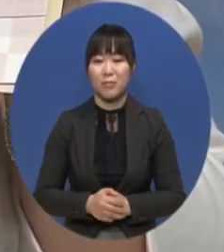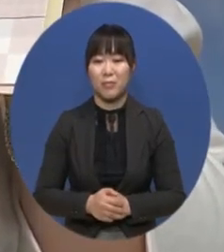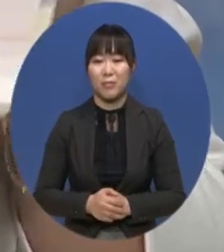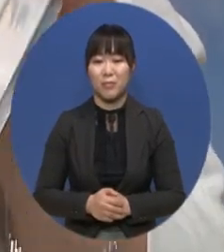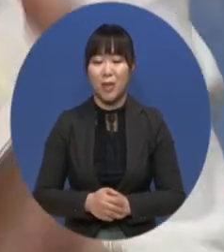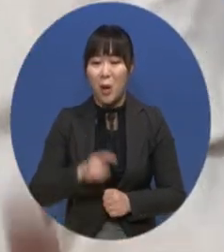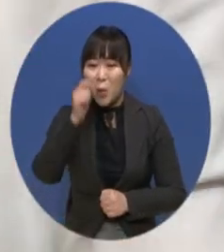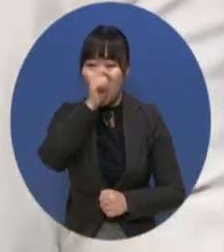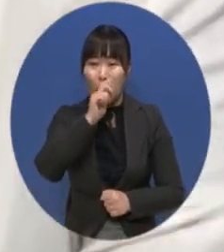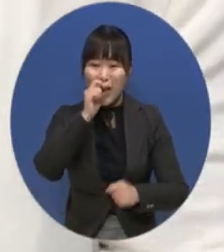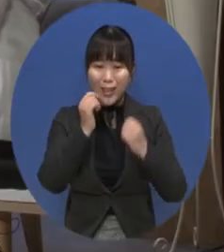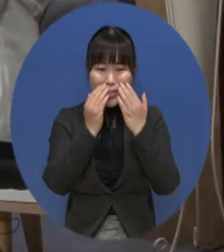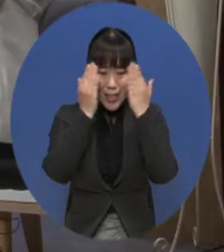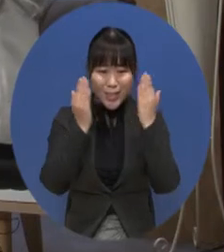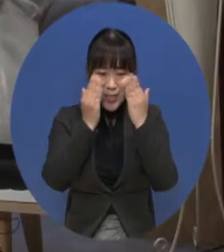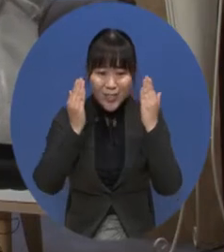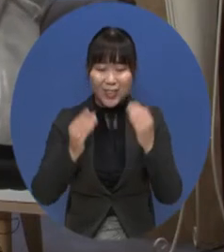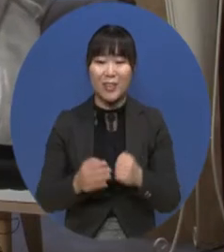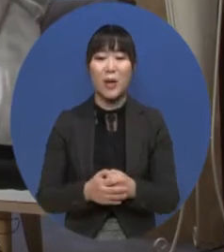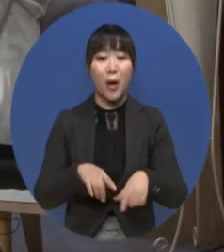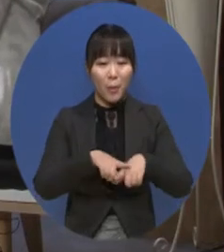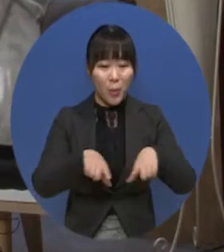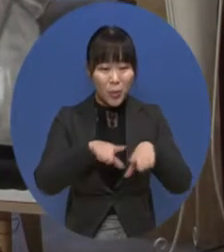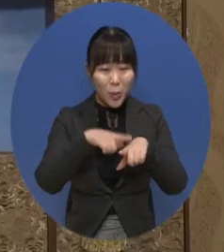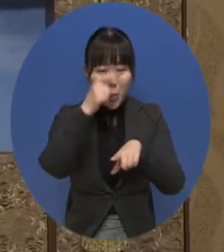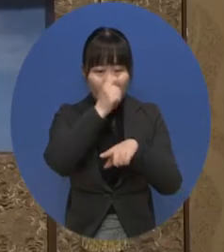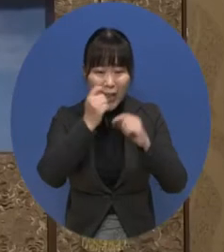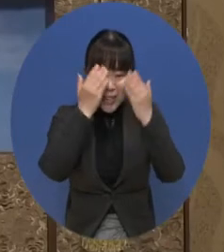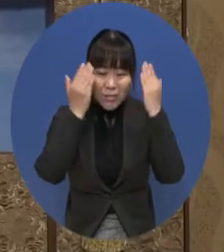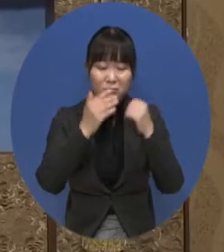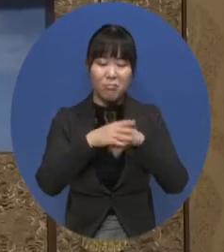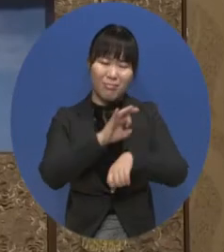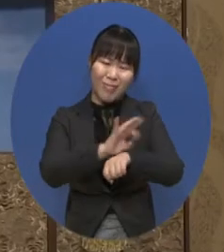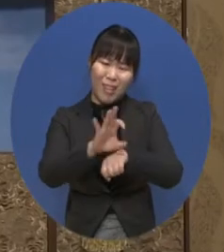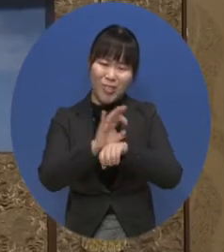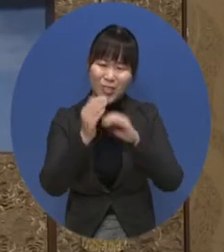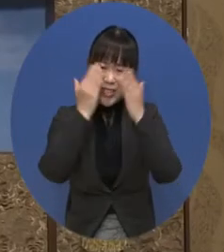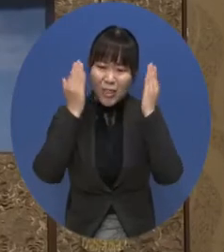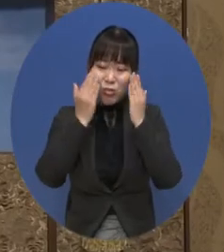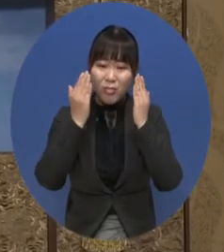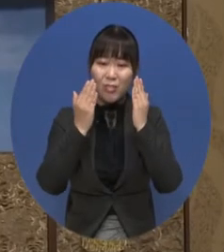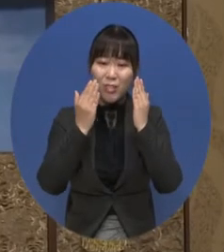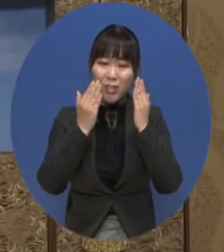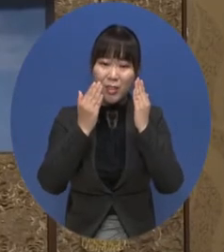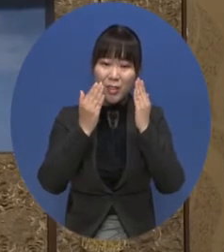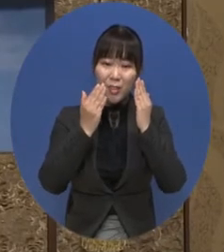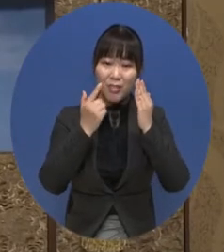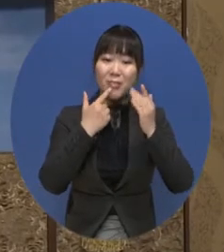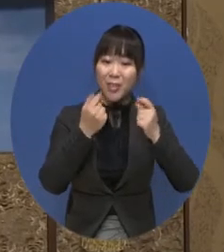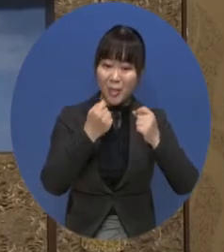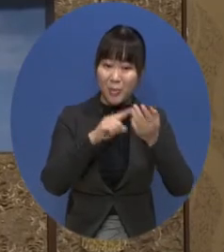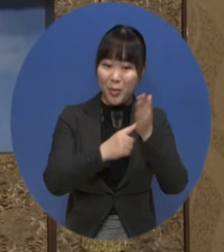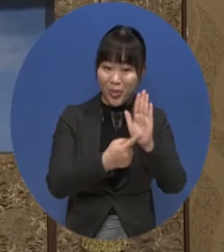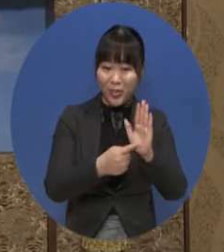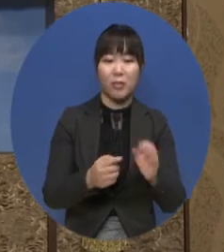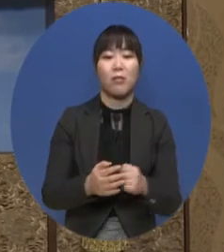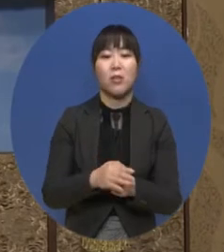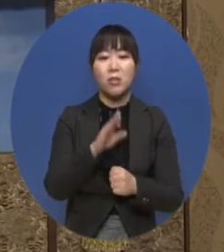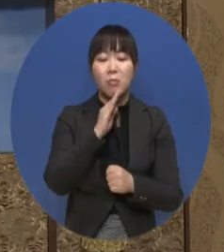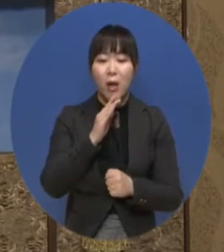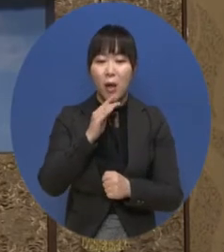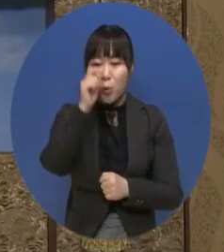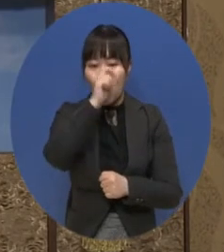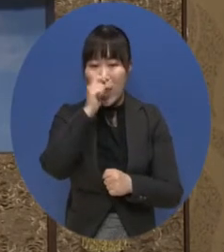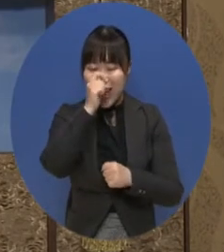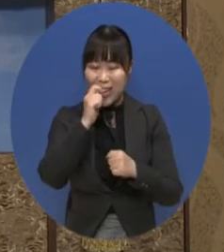고양이가 세수를 이제 보통 고양이 세수하면은 대충 하는 세수를 고양이 세수한다 이렇게 네네네. 하는데 정말